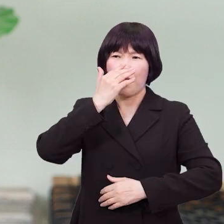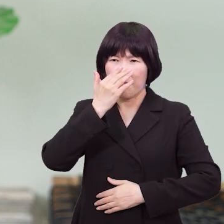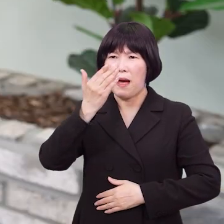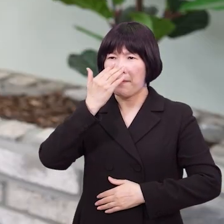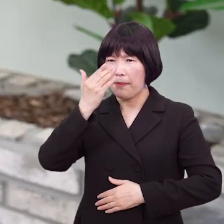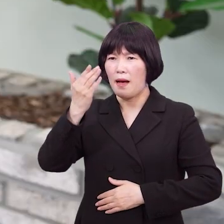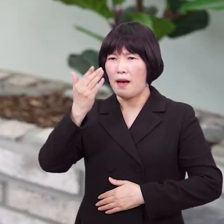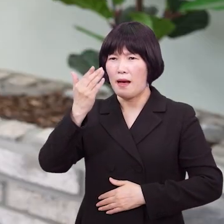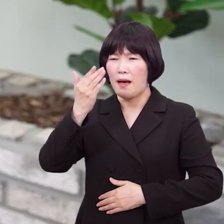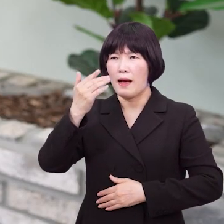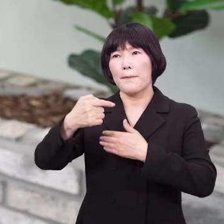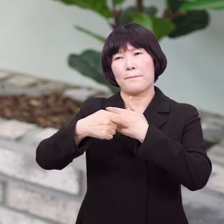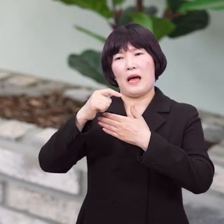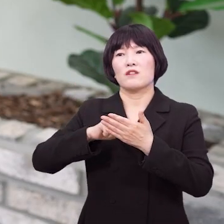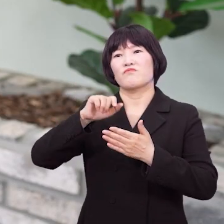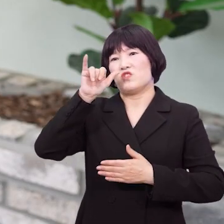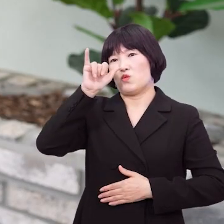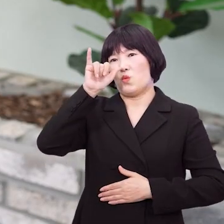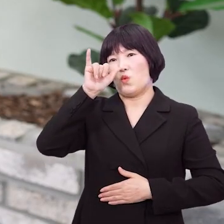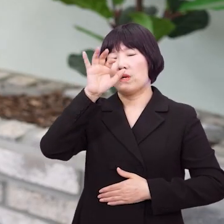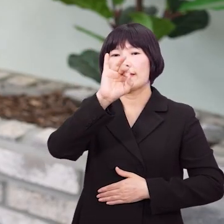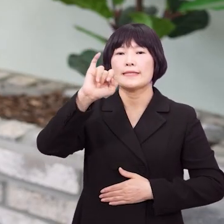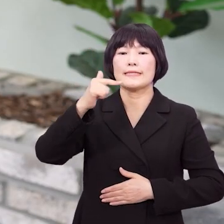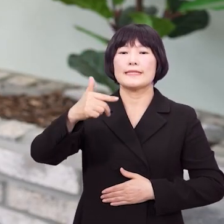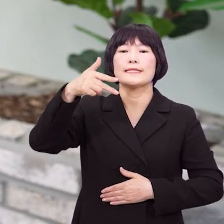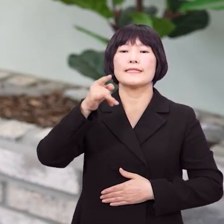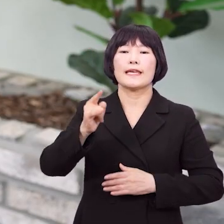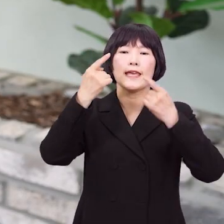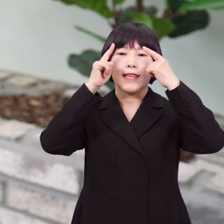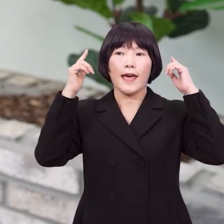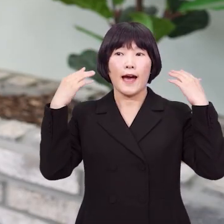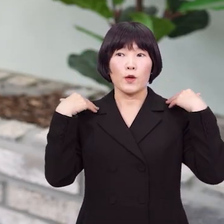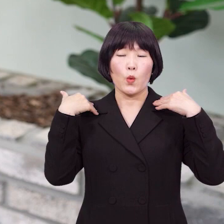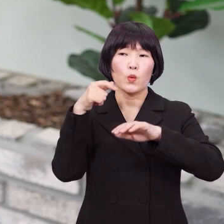같은 마음이 들어서 인제대학교 사무보조